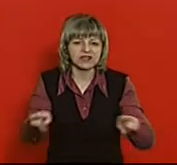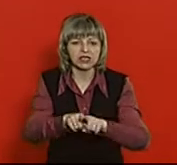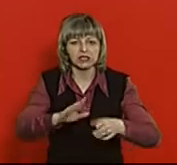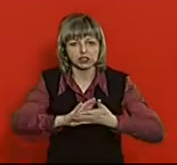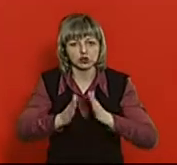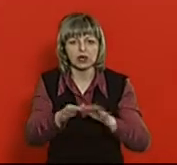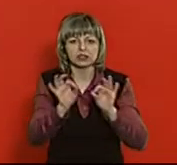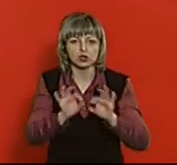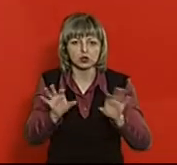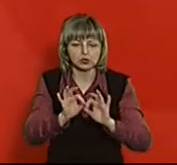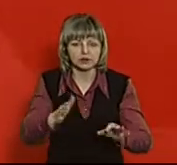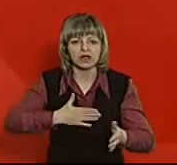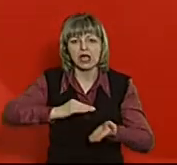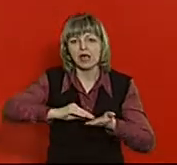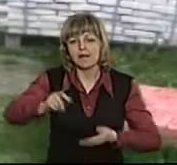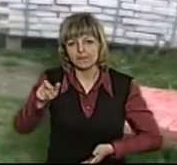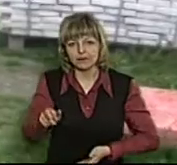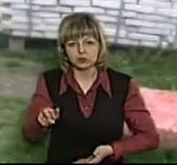ситуаціях, розповість Тетяна Біскуп.